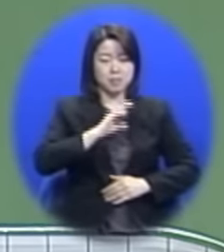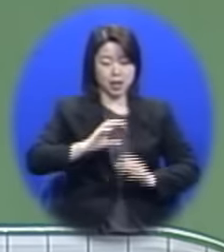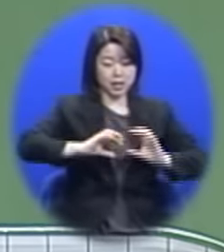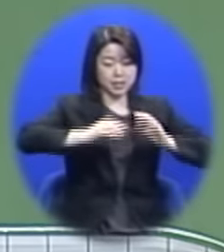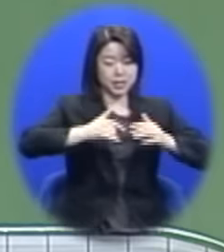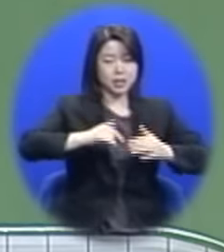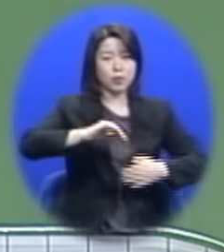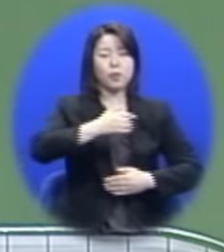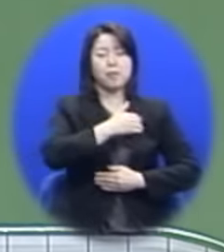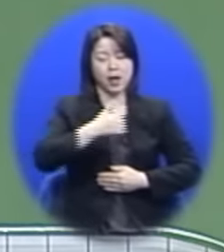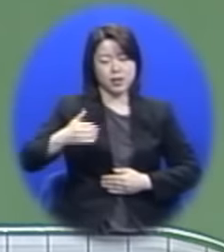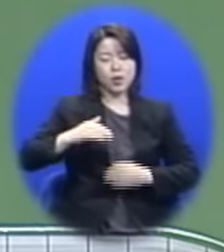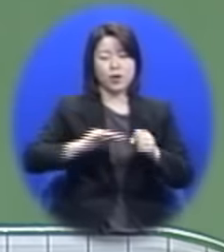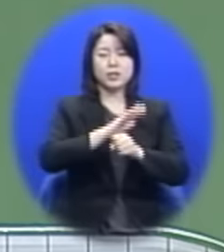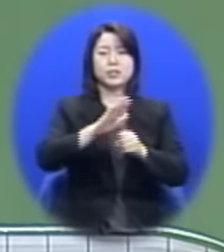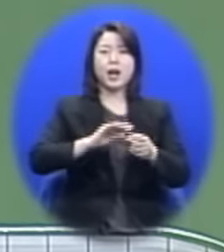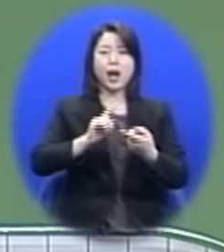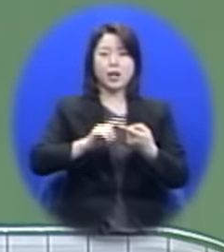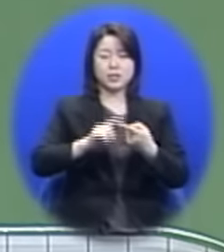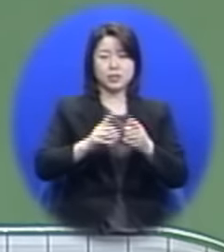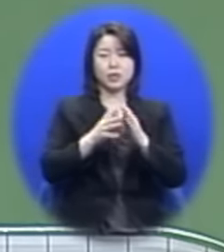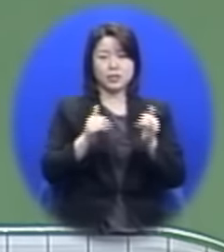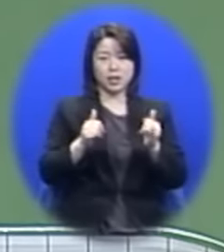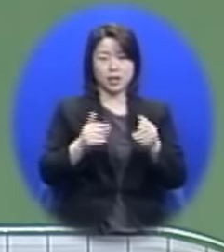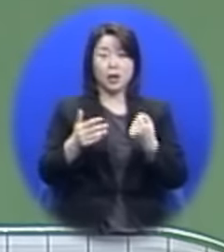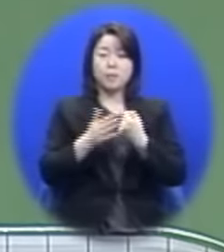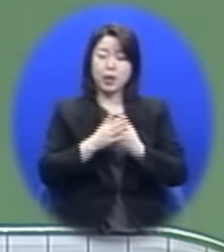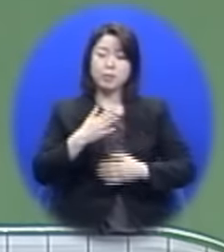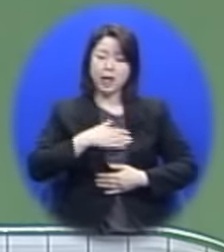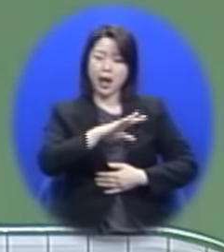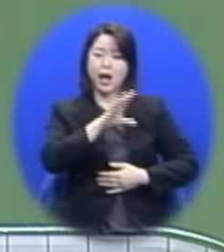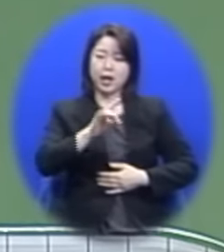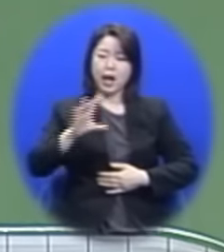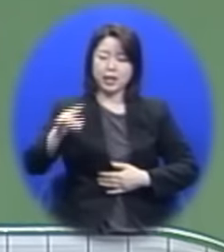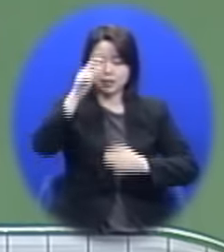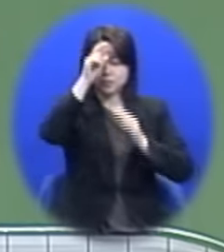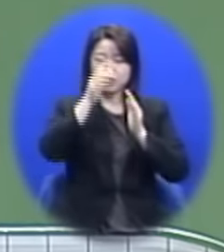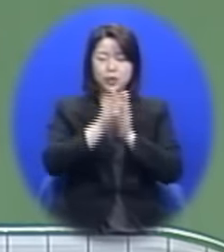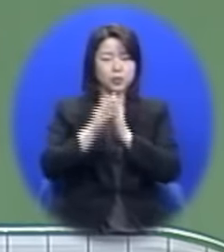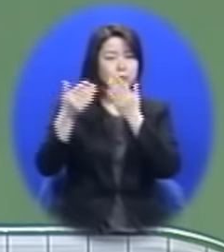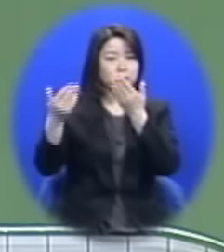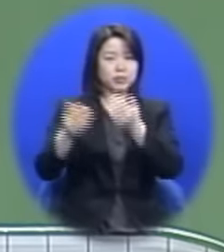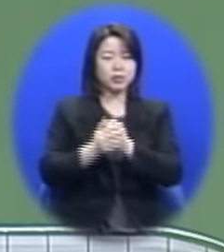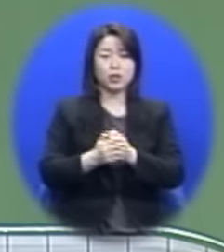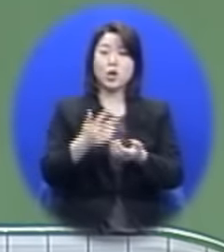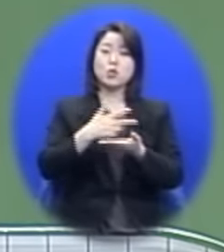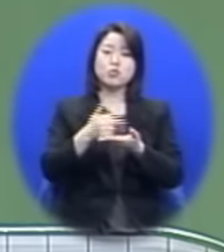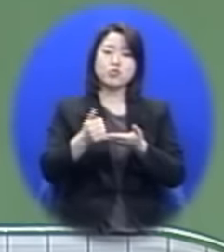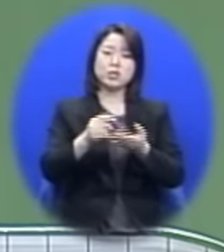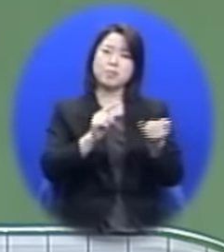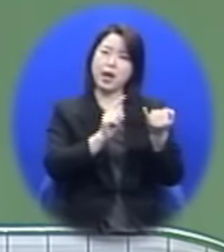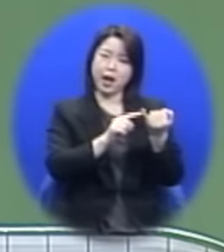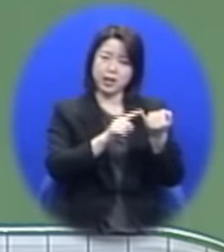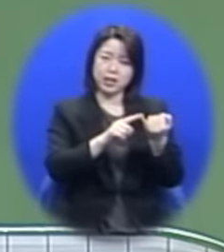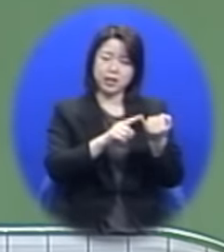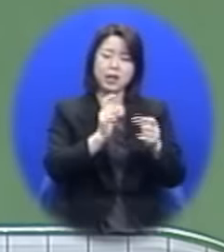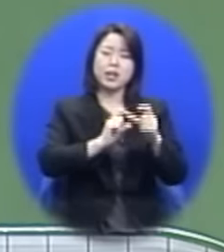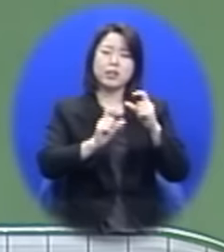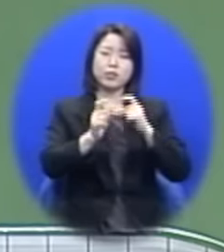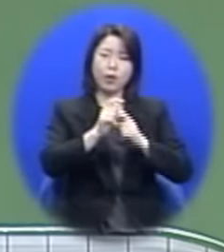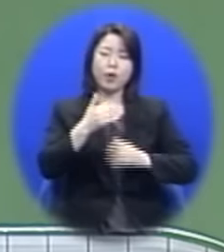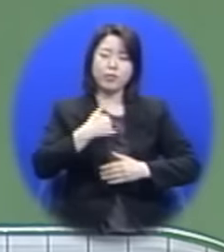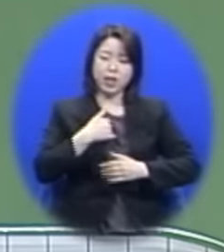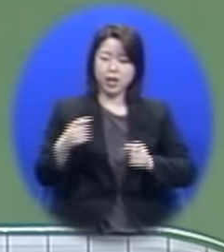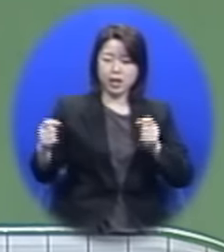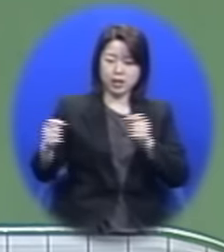만족스럽고 사랑스러운 사람이다. 그래서 나는 종종 이렇게 기도한다. 주님, 그녀를 조금 더 제 곁에